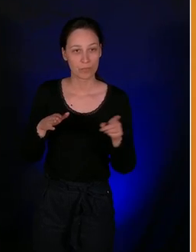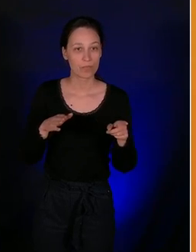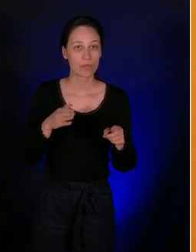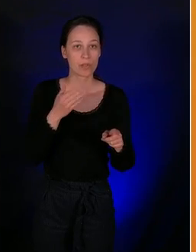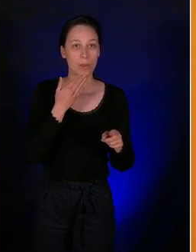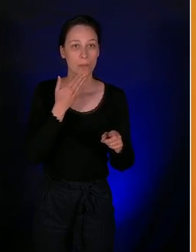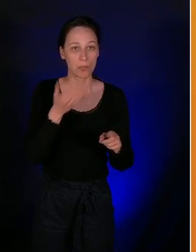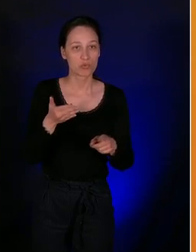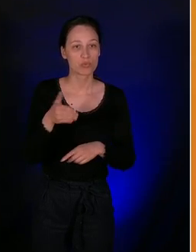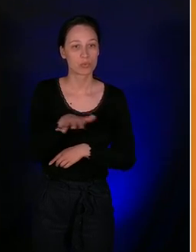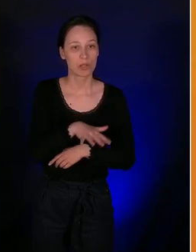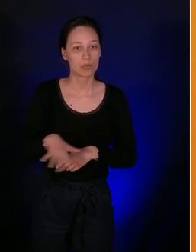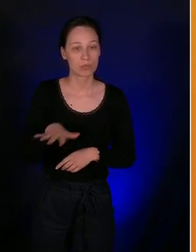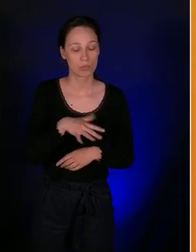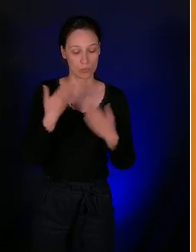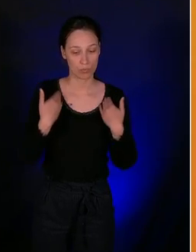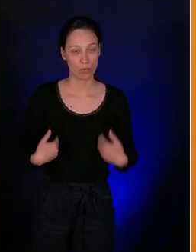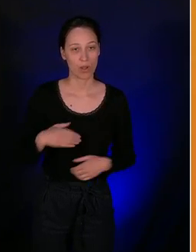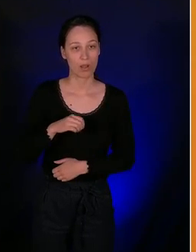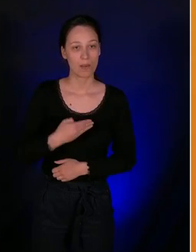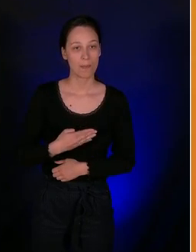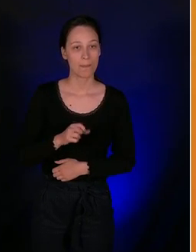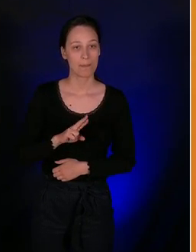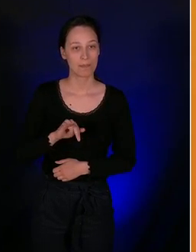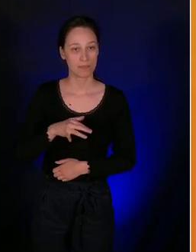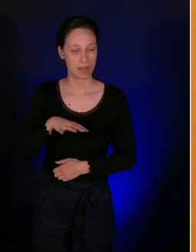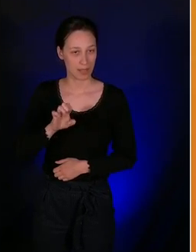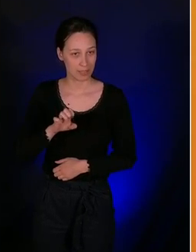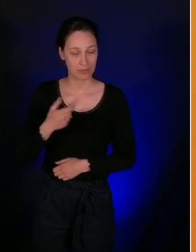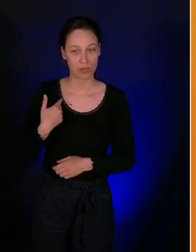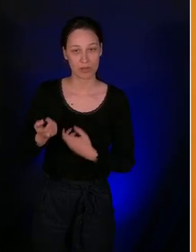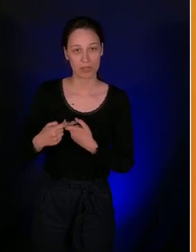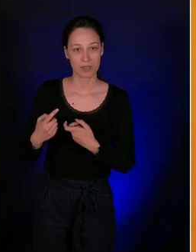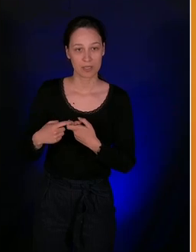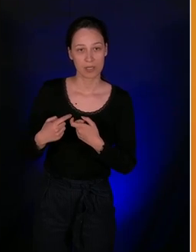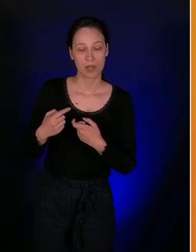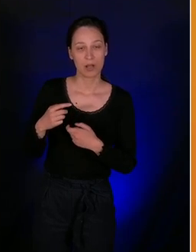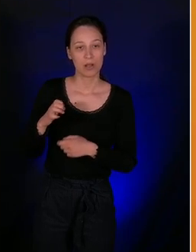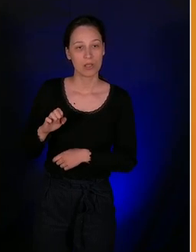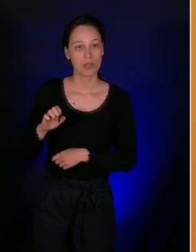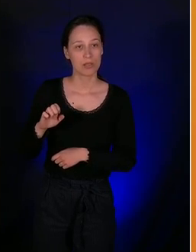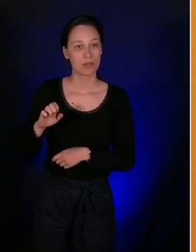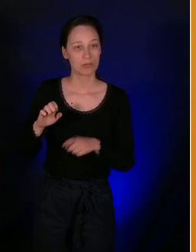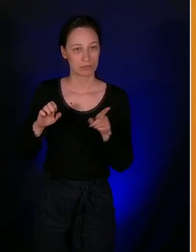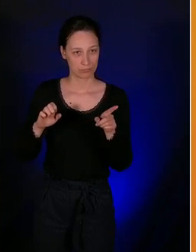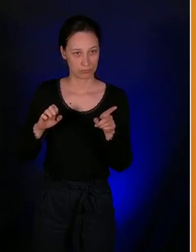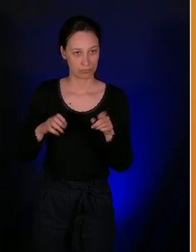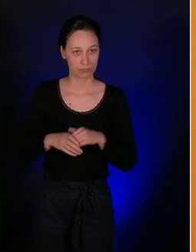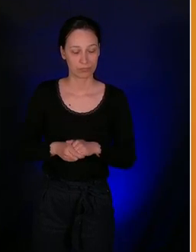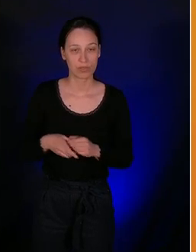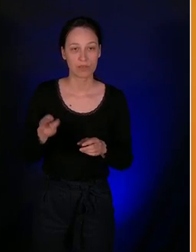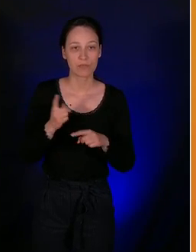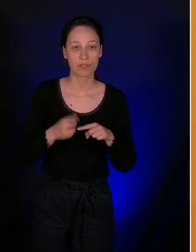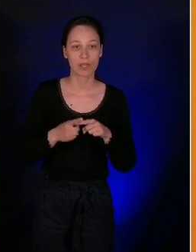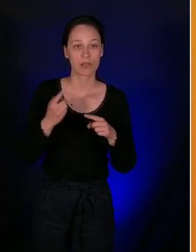tous. Maryse Tréton du syndicat de Nesté-Renfroid dans l'Oise, Fédération de l'agroalimentaire.